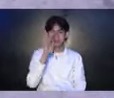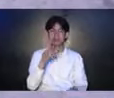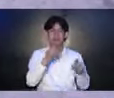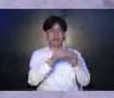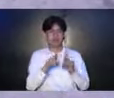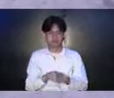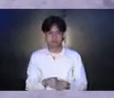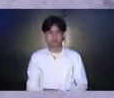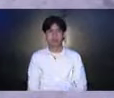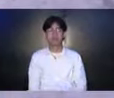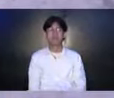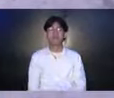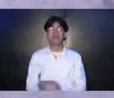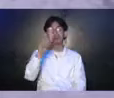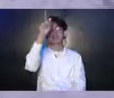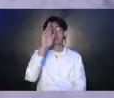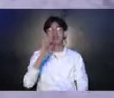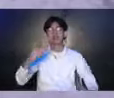So embrace Him now.